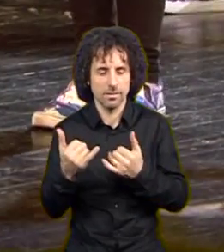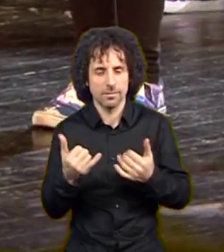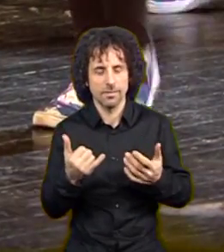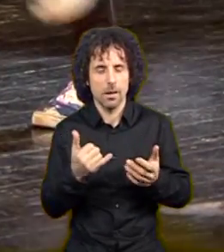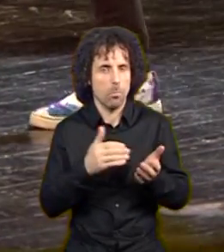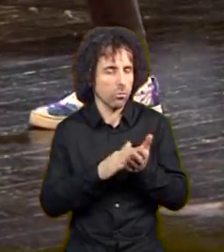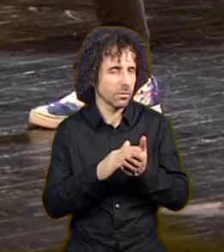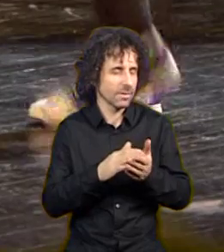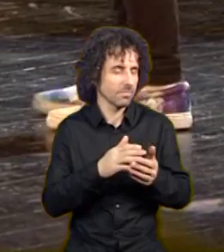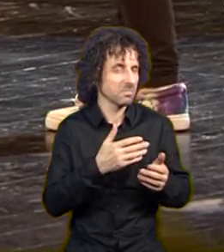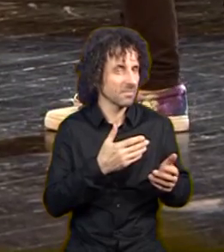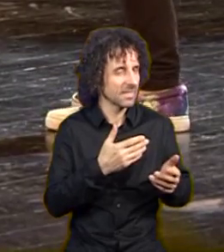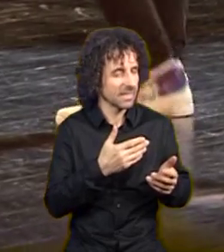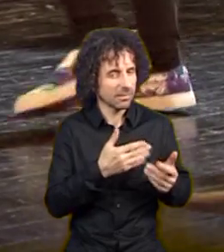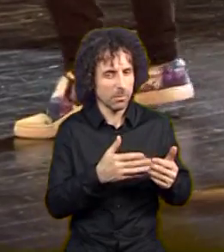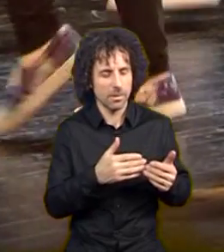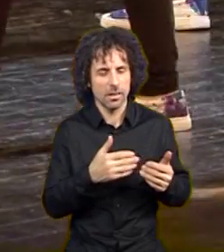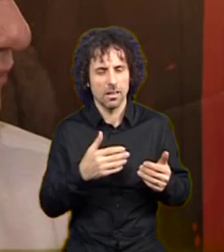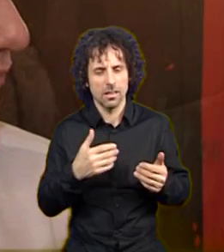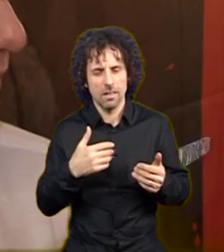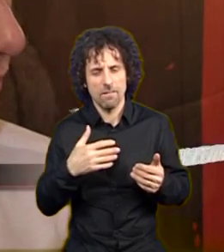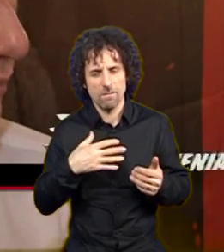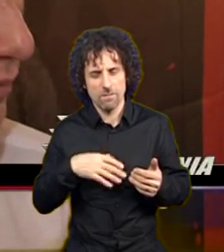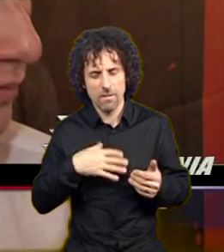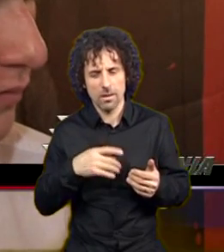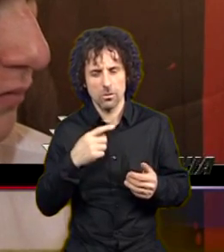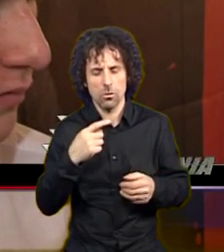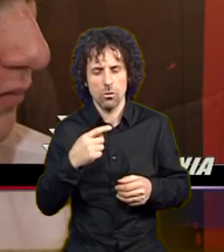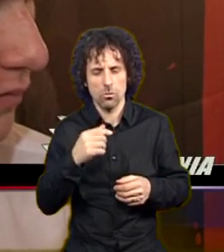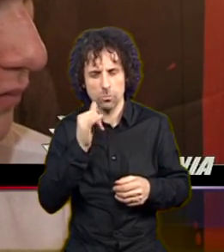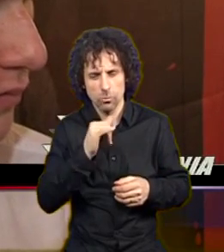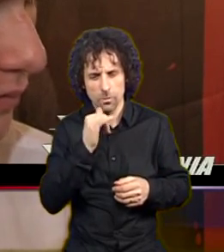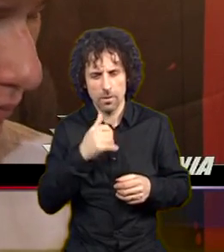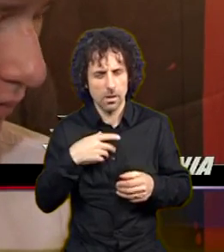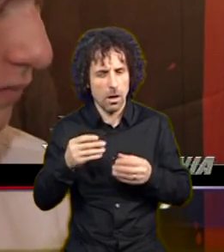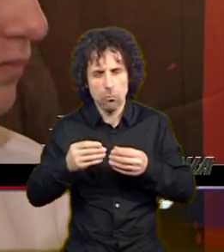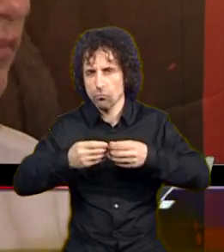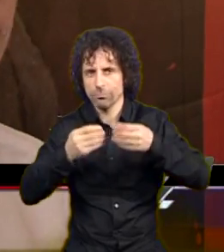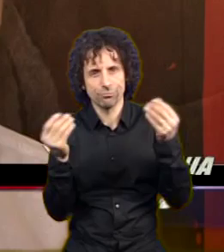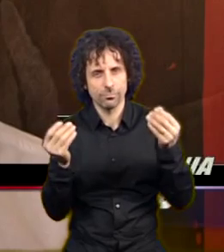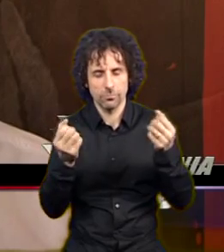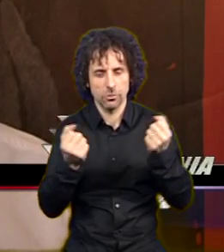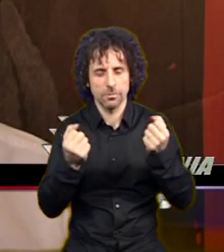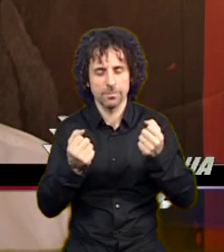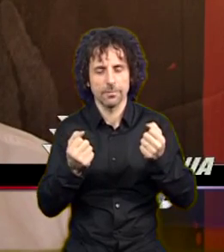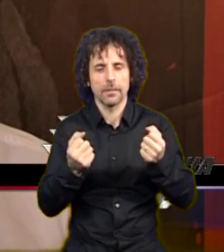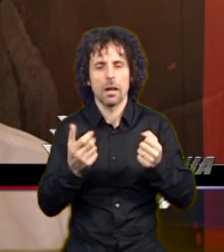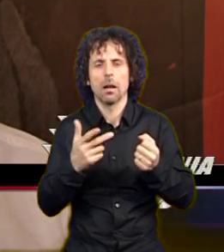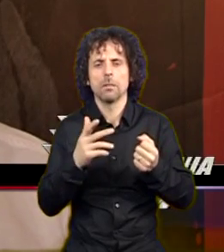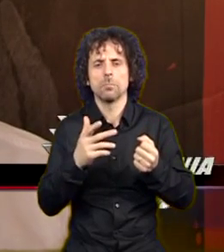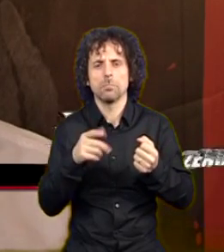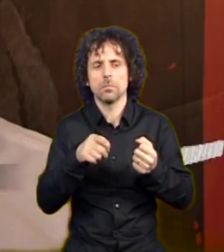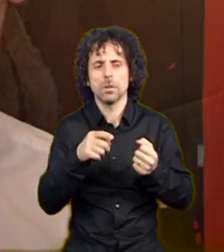początków. Więc stwierdziłam, że warto spróbować i dzięki temu właśnie rozwinęłam się i zmieniło to też moją osobę.